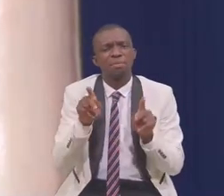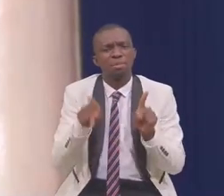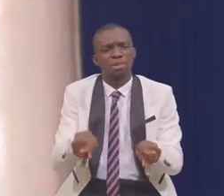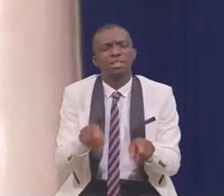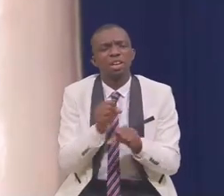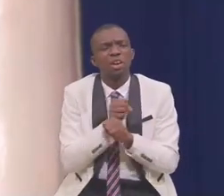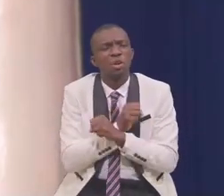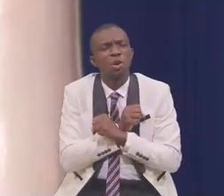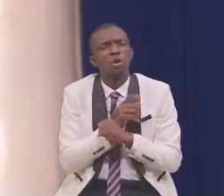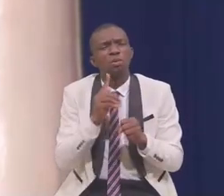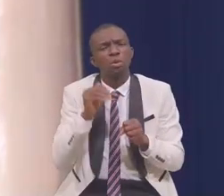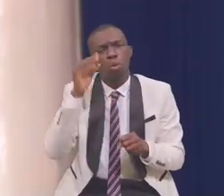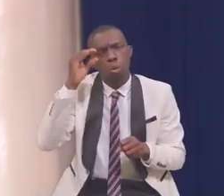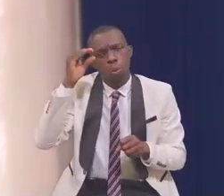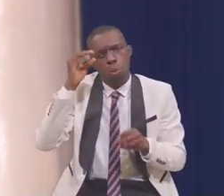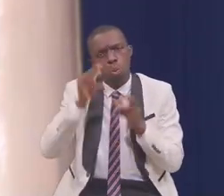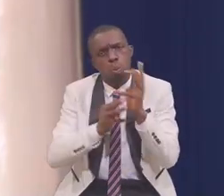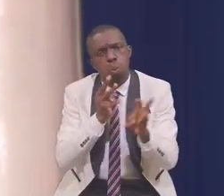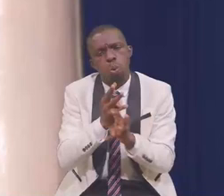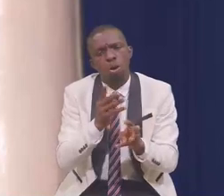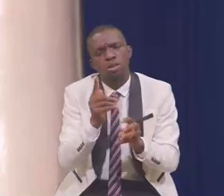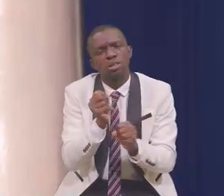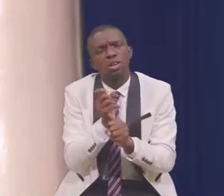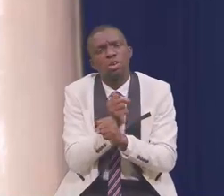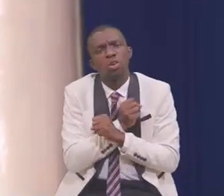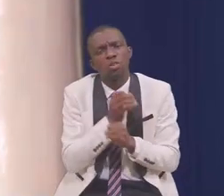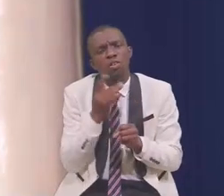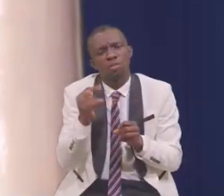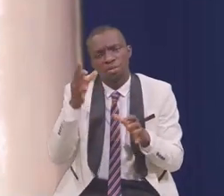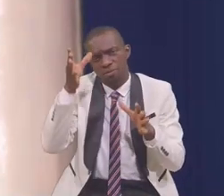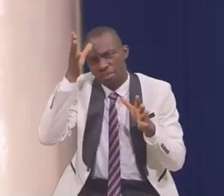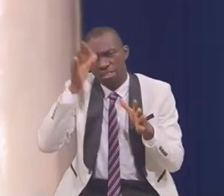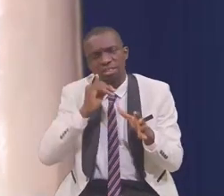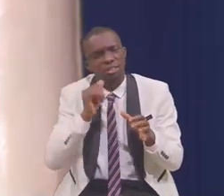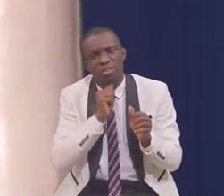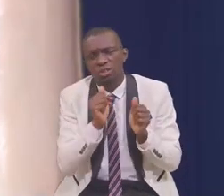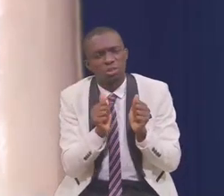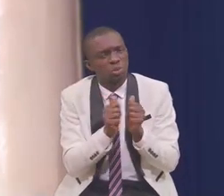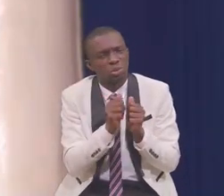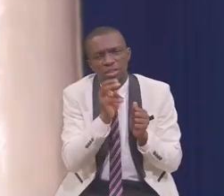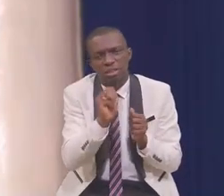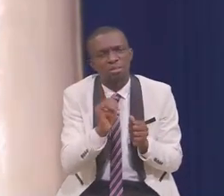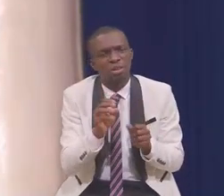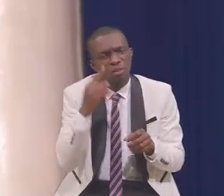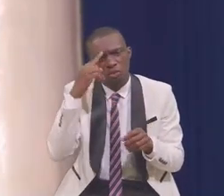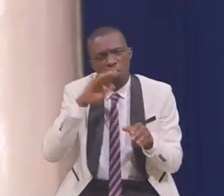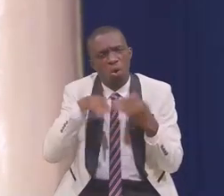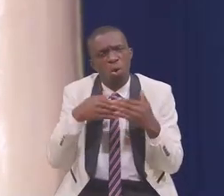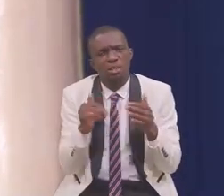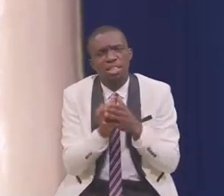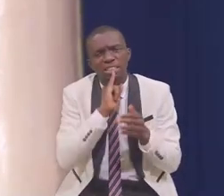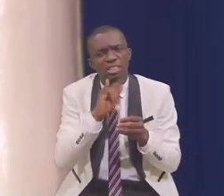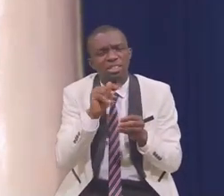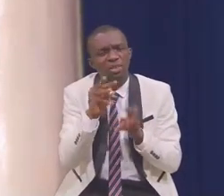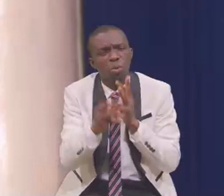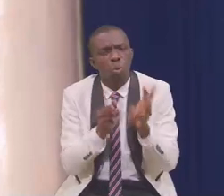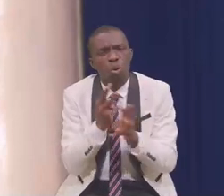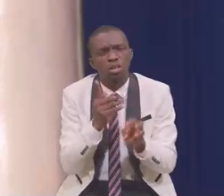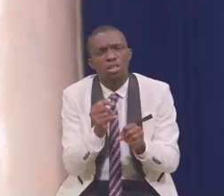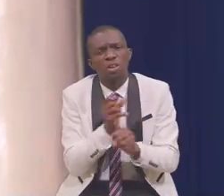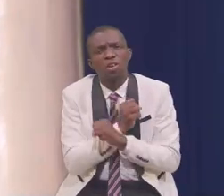n'est point en lui. Car tout ce qui est dans le monde, la convoitise de la chair, la convoitise des yeux, et l'orgueil de la